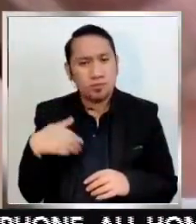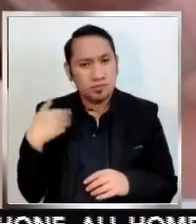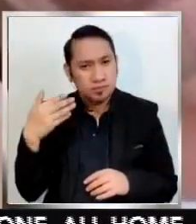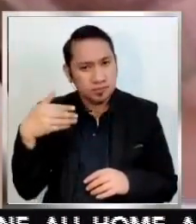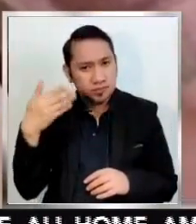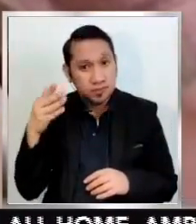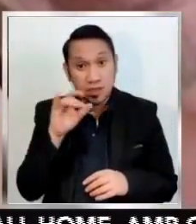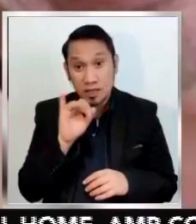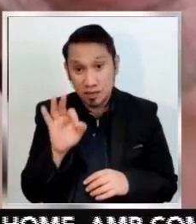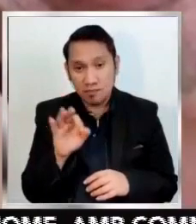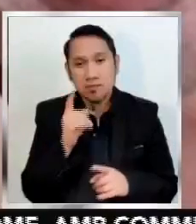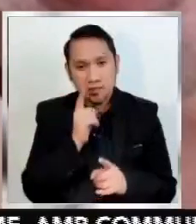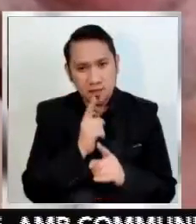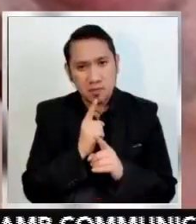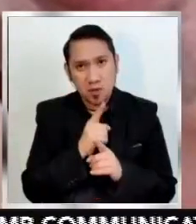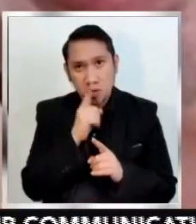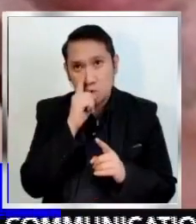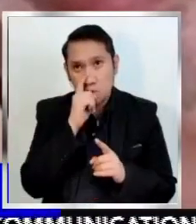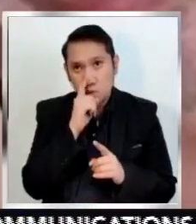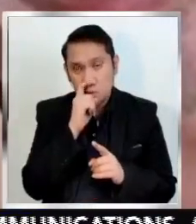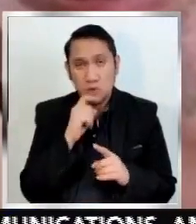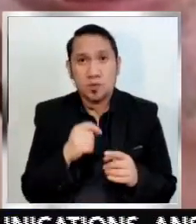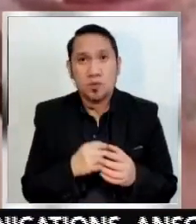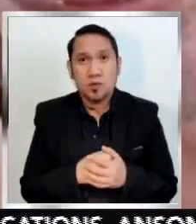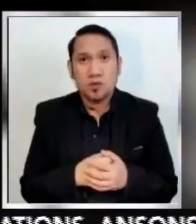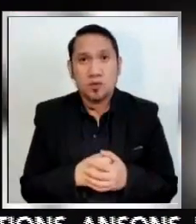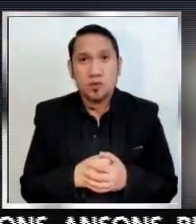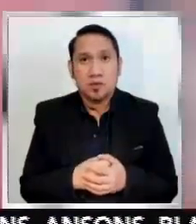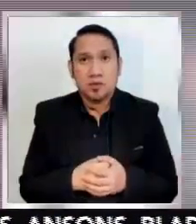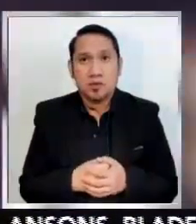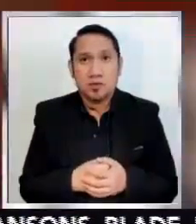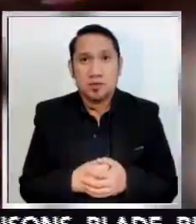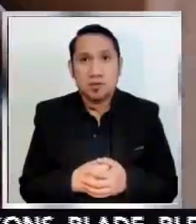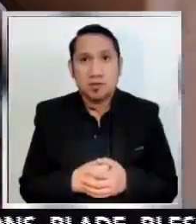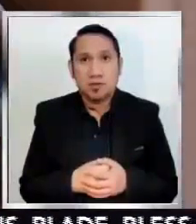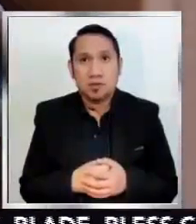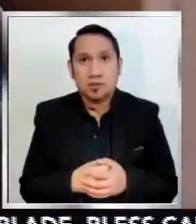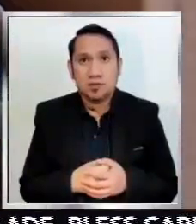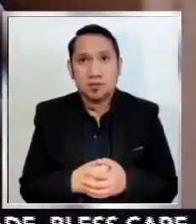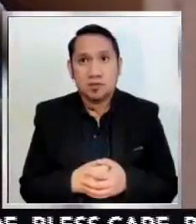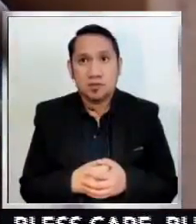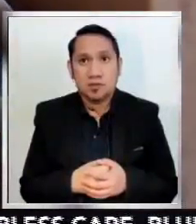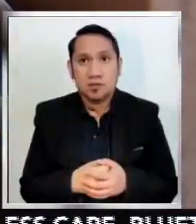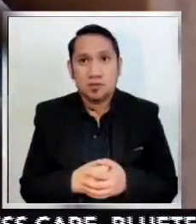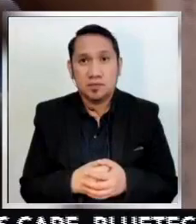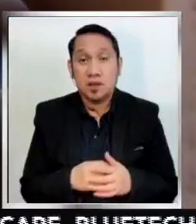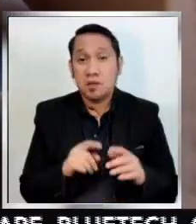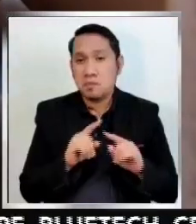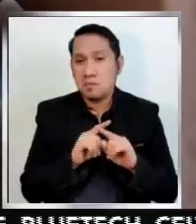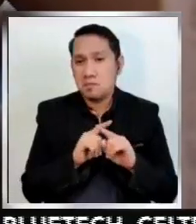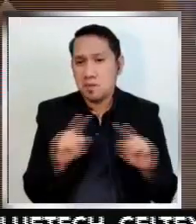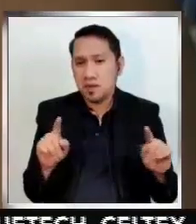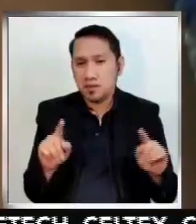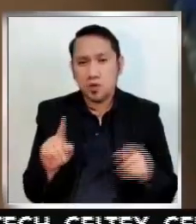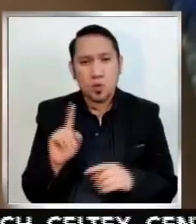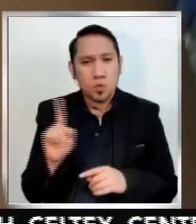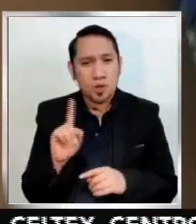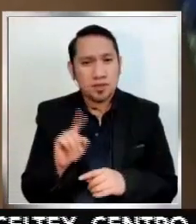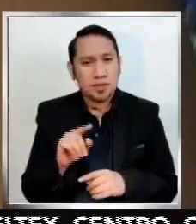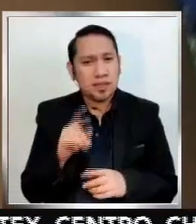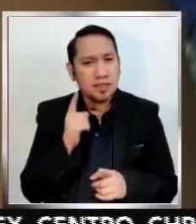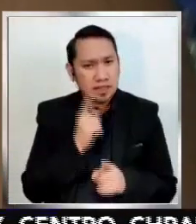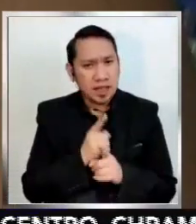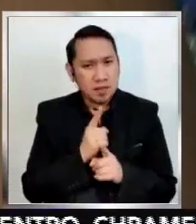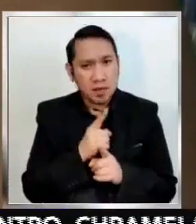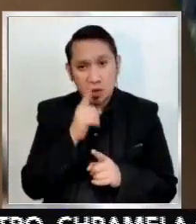tamang edad at tamang pag-iisip na ang mga anak. Pero ano nga ba ang tamang edad para magkaroon ng